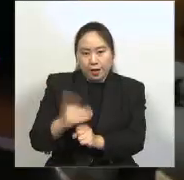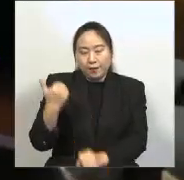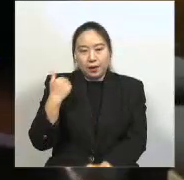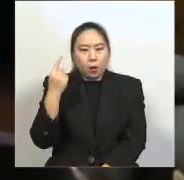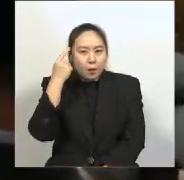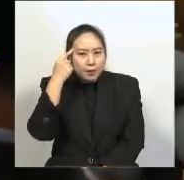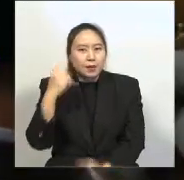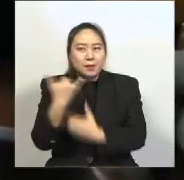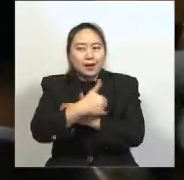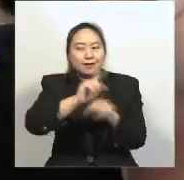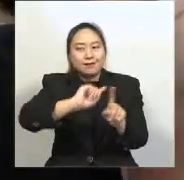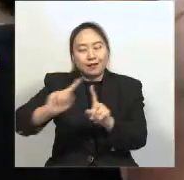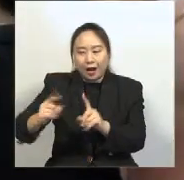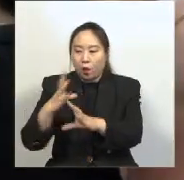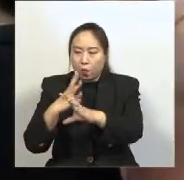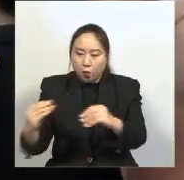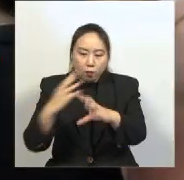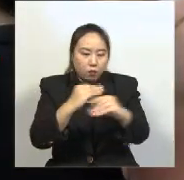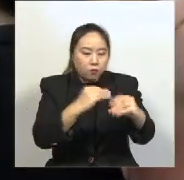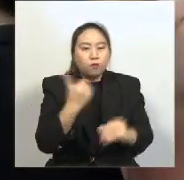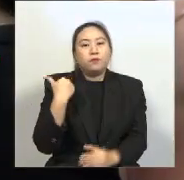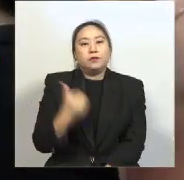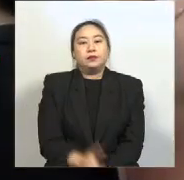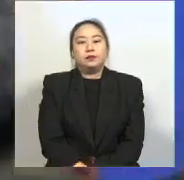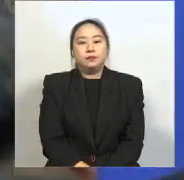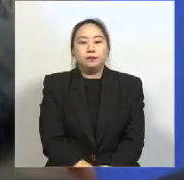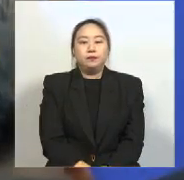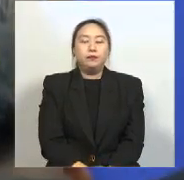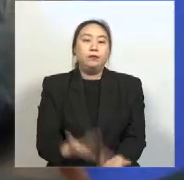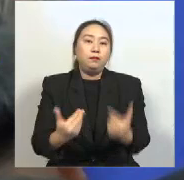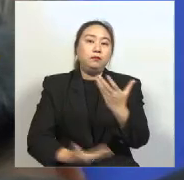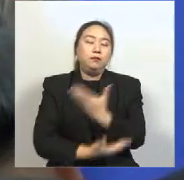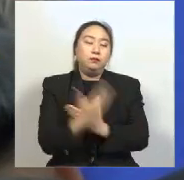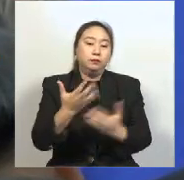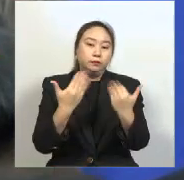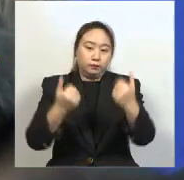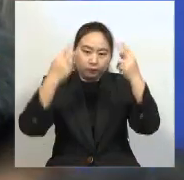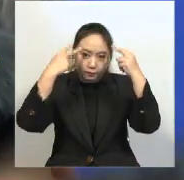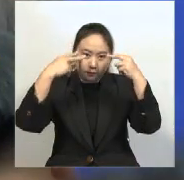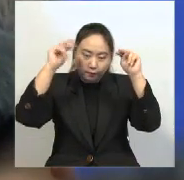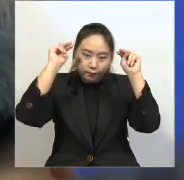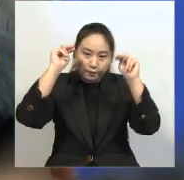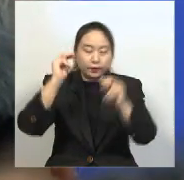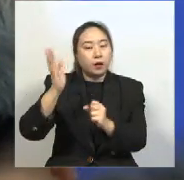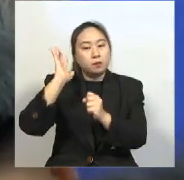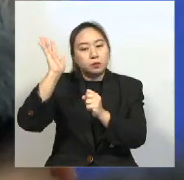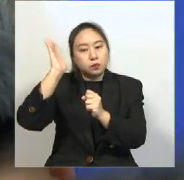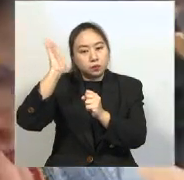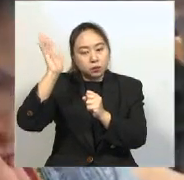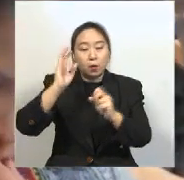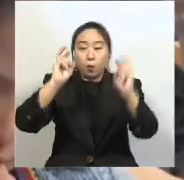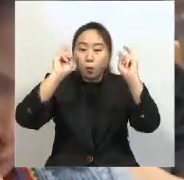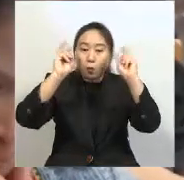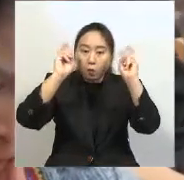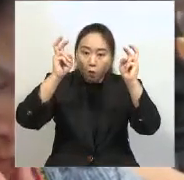ยนแนวคิดกับประเทศต่างๆด้วยค่ะ และในโอกาสนี้นายกรัฐมนตรียังได้กล่าวปาฐกถาในหั